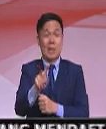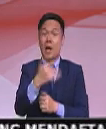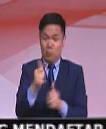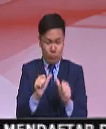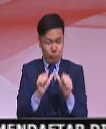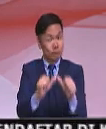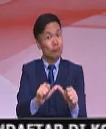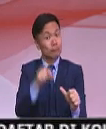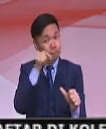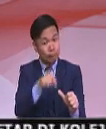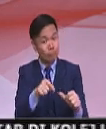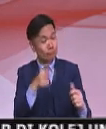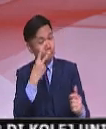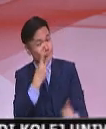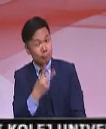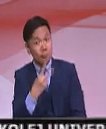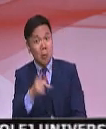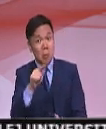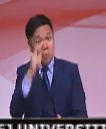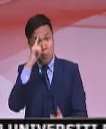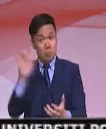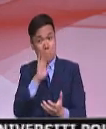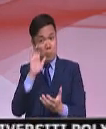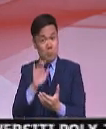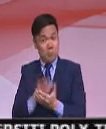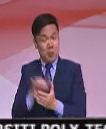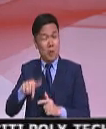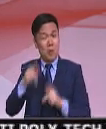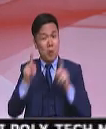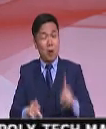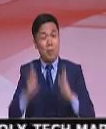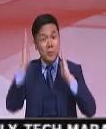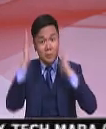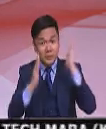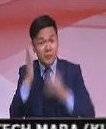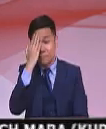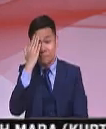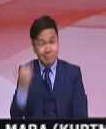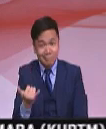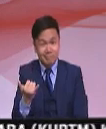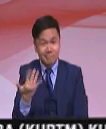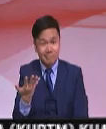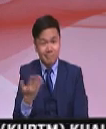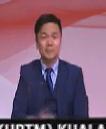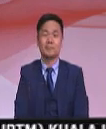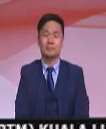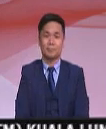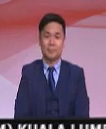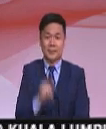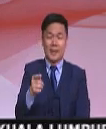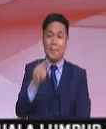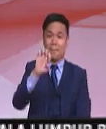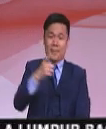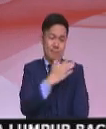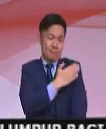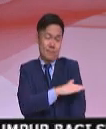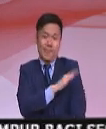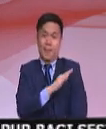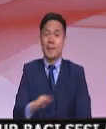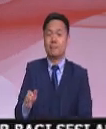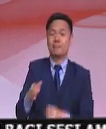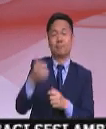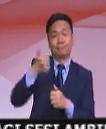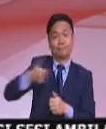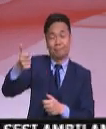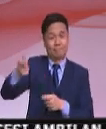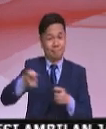tetap terus menjadi sumber rujukan yang paling dipercayai masyarakat negara ini? Bekas pengacara televisyen